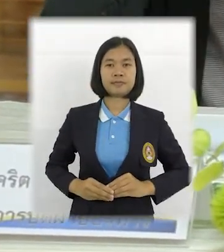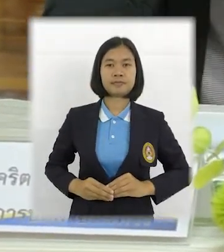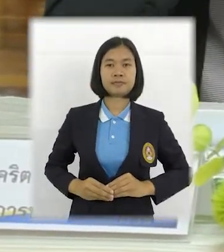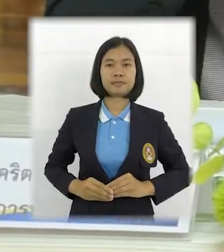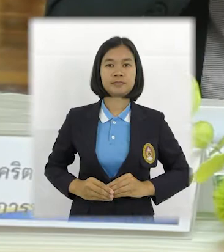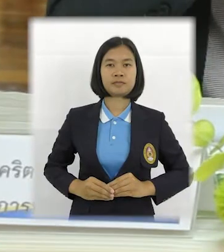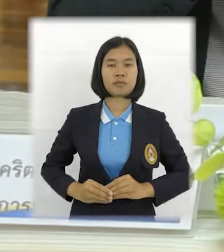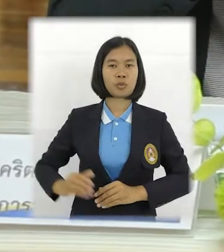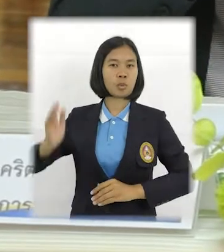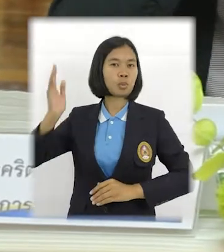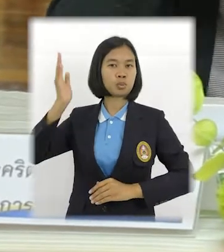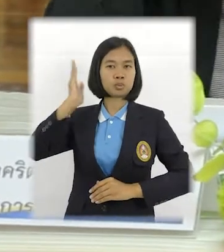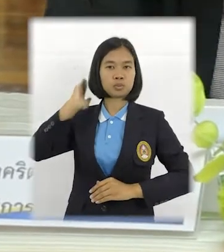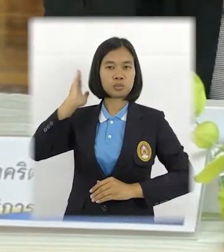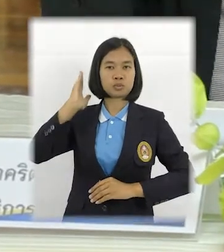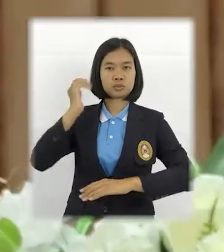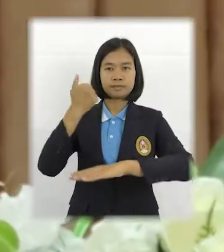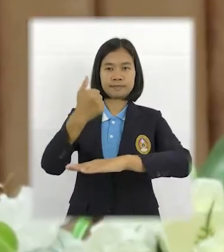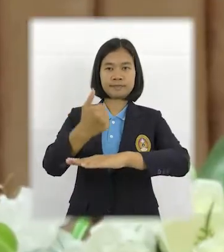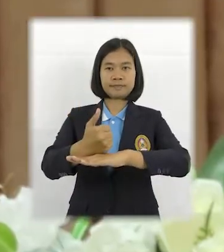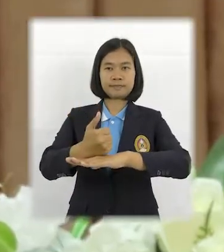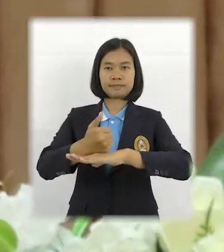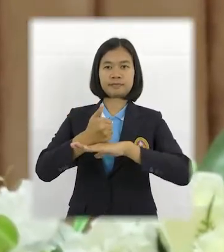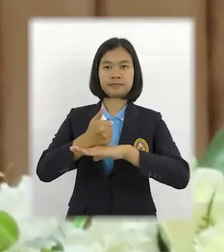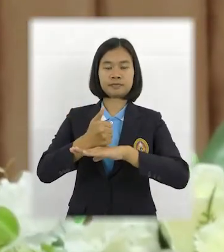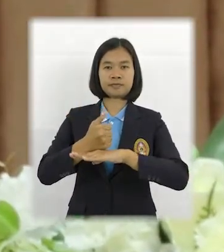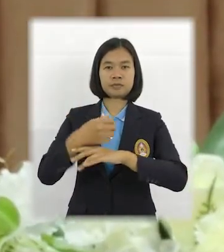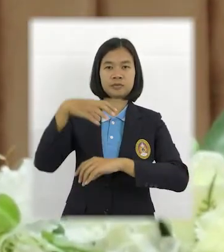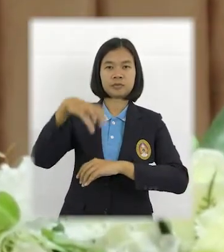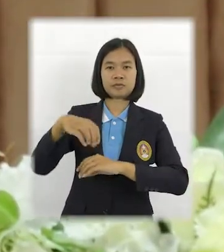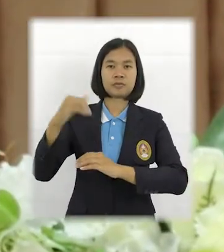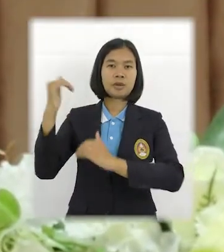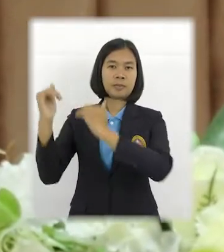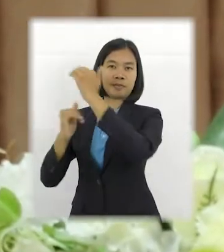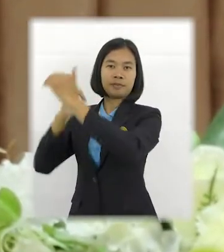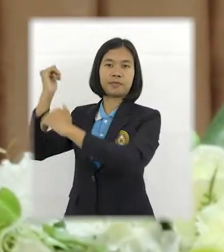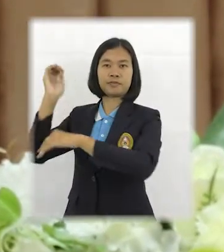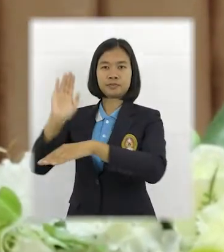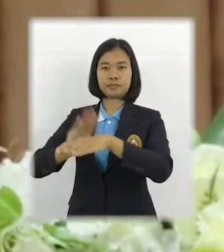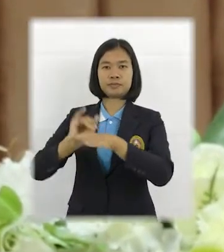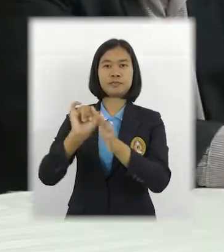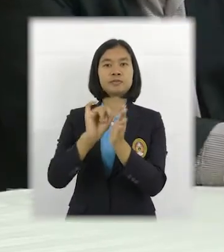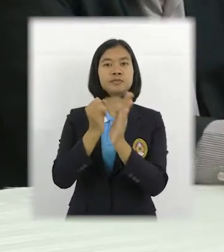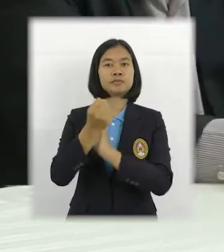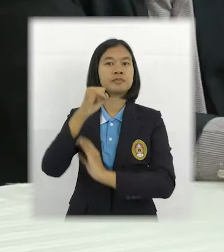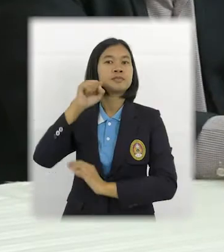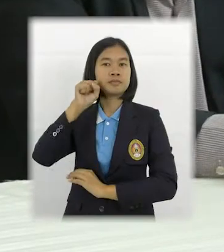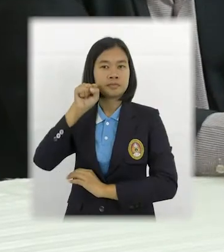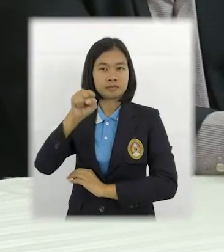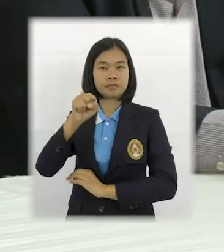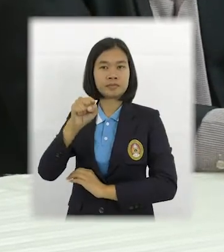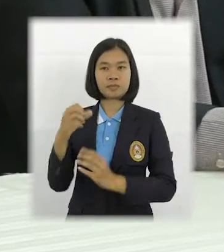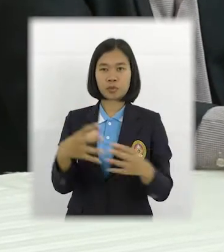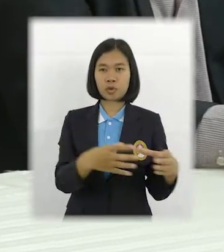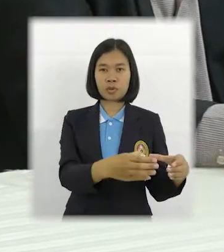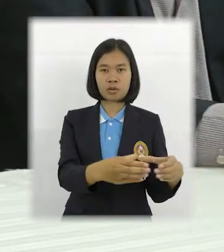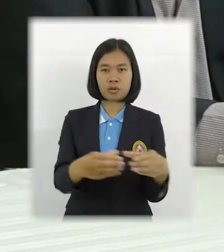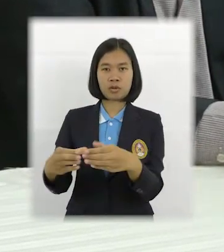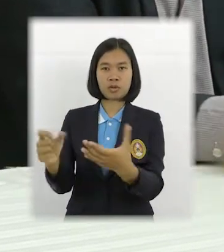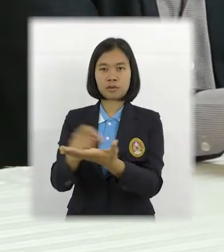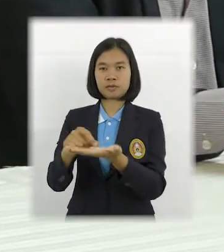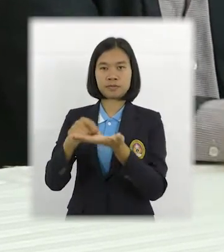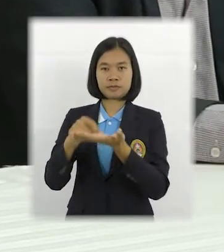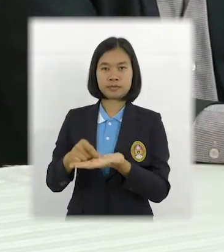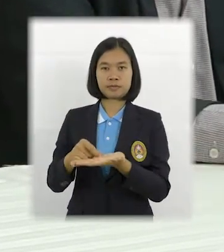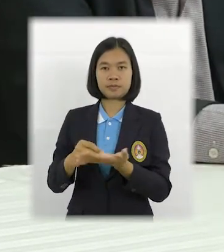ลนครและนายชัยรัตน์ฉัตรสุภกุลผู้อำนวยการสำนักงานพัฒนาฝีมือแรงงานสกลนครพร้อมค